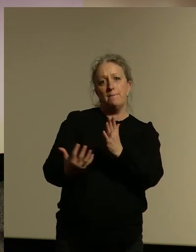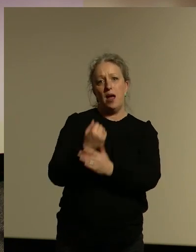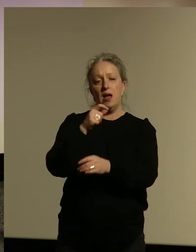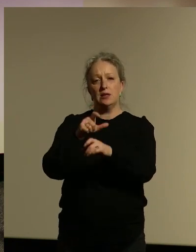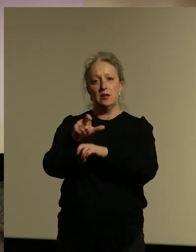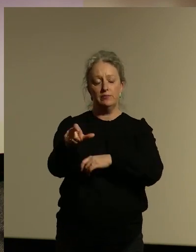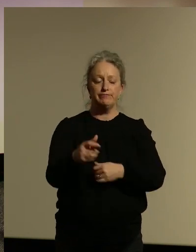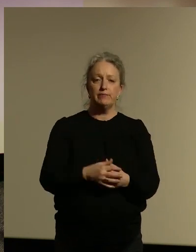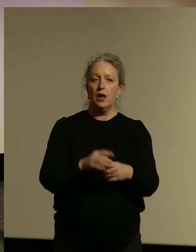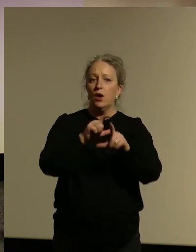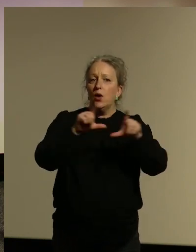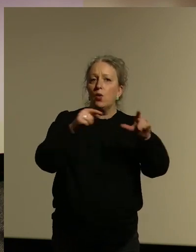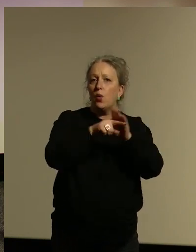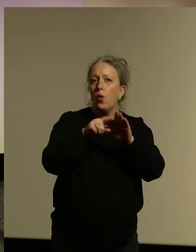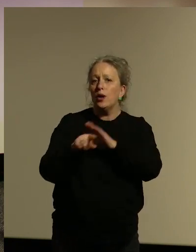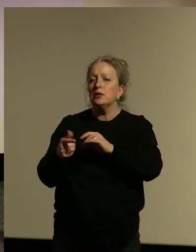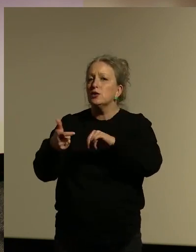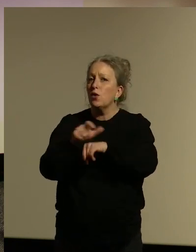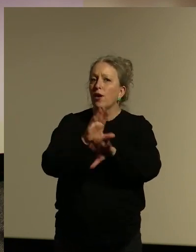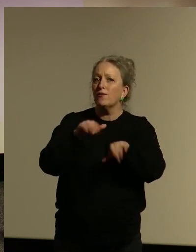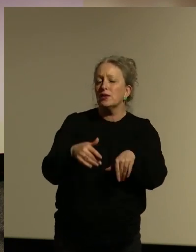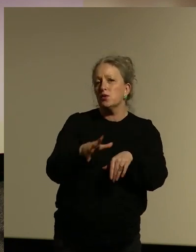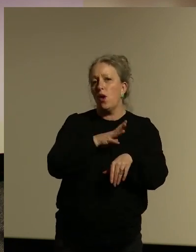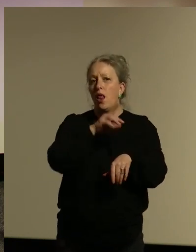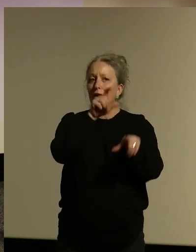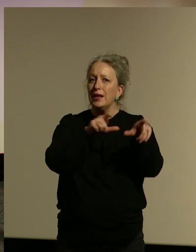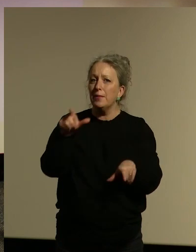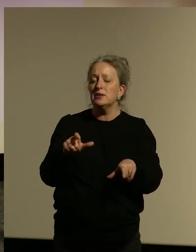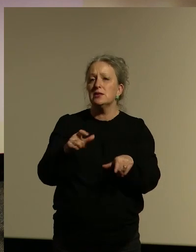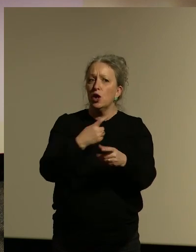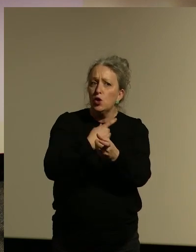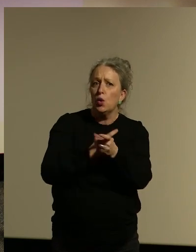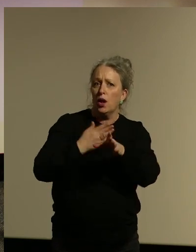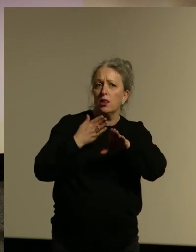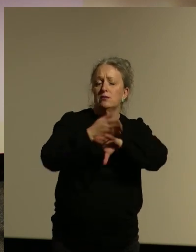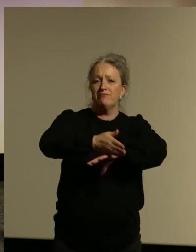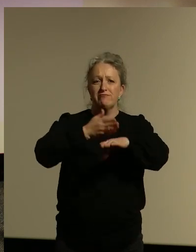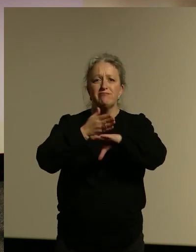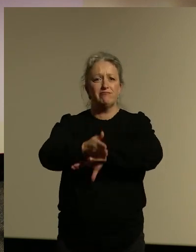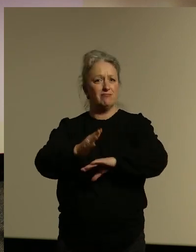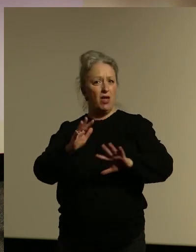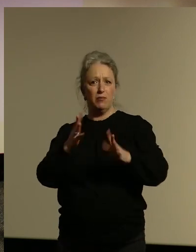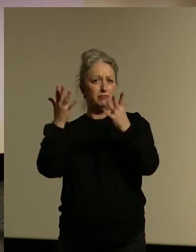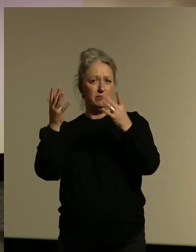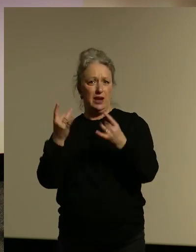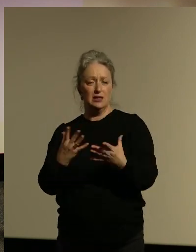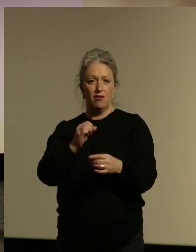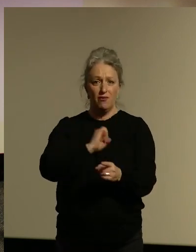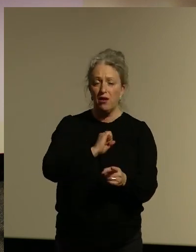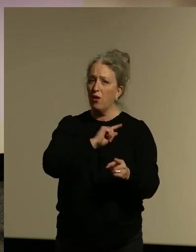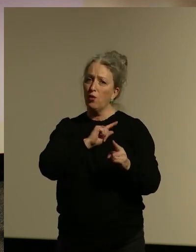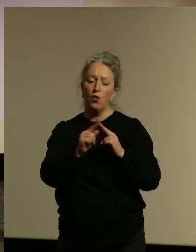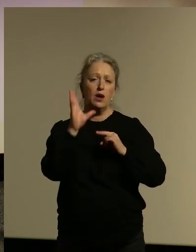Koolides võiks rohkem olla inimesi, kelle juurde julgetaks minna just seda siis spontaanselt, kui vajadus tekib.